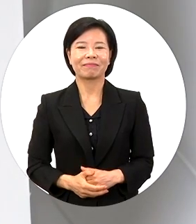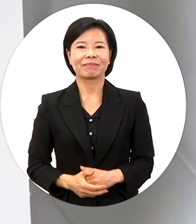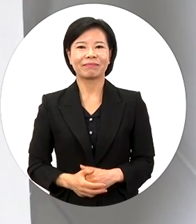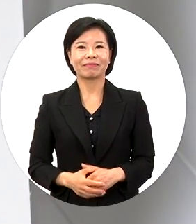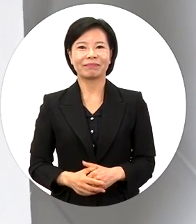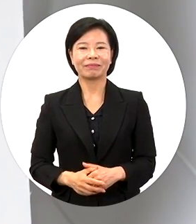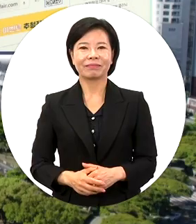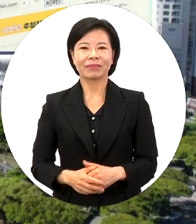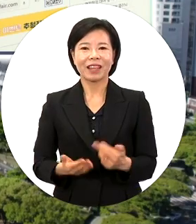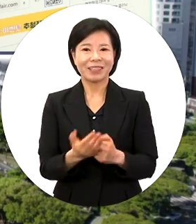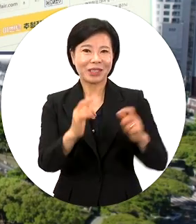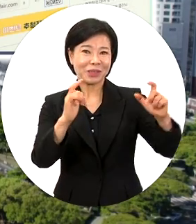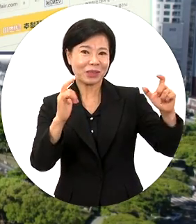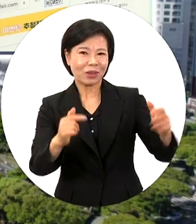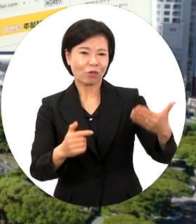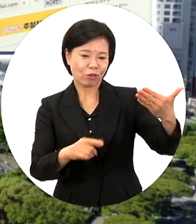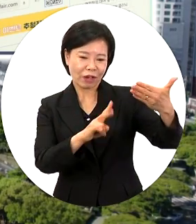기대됩니다.